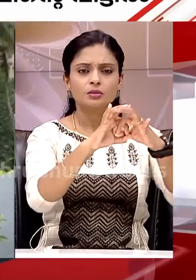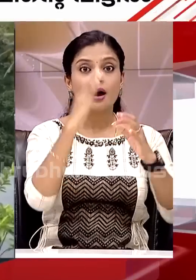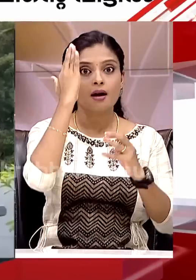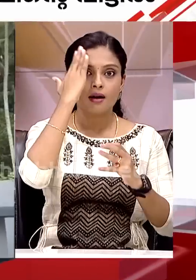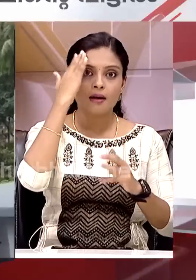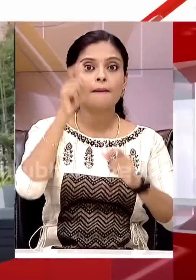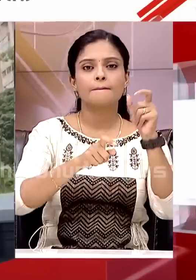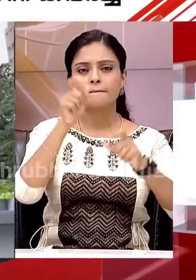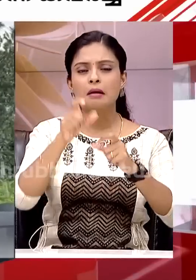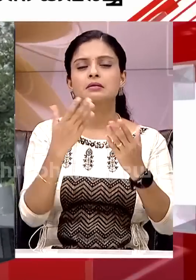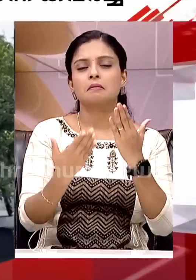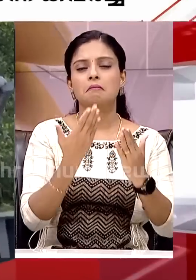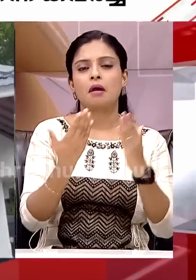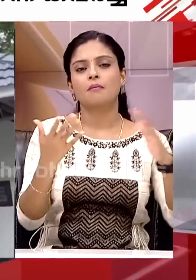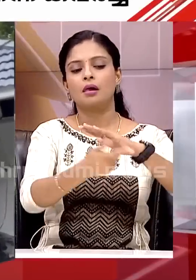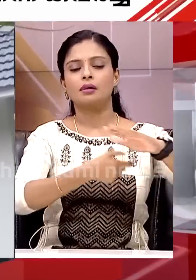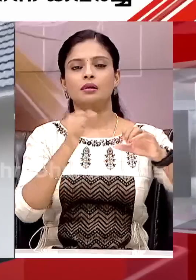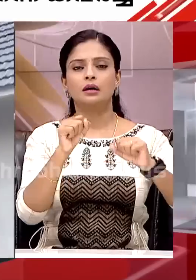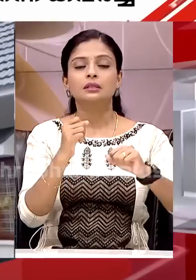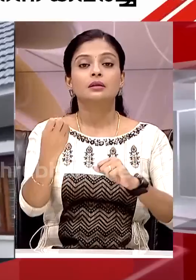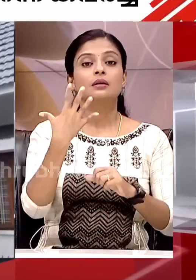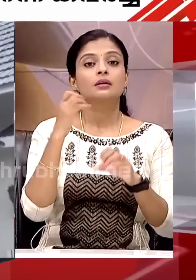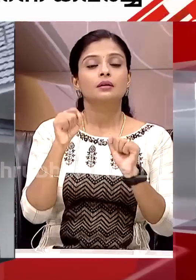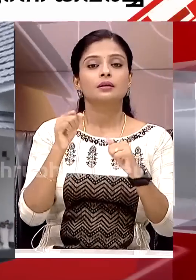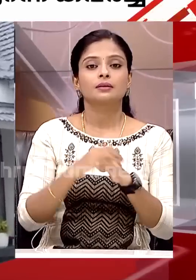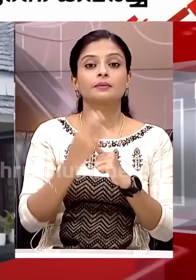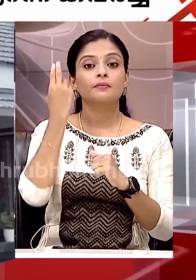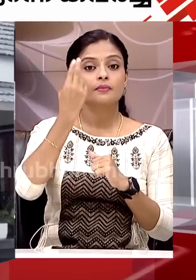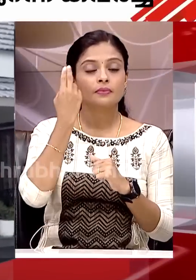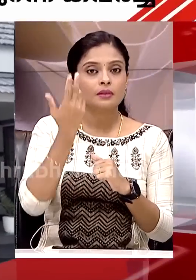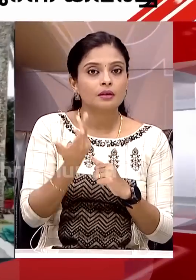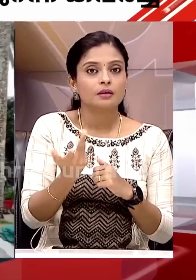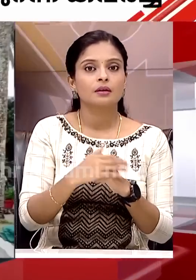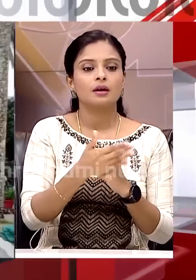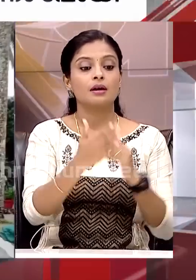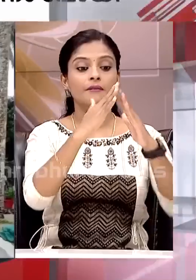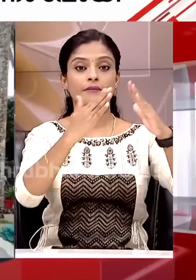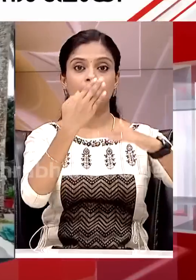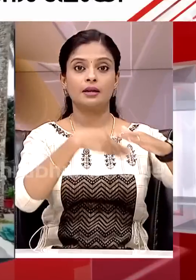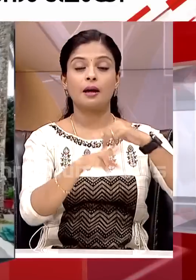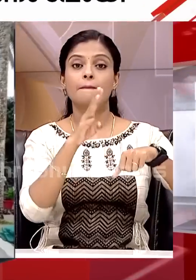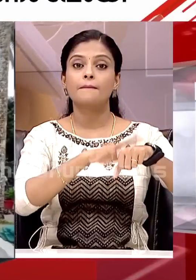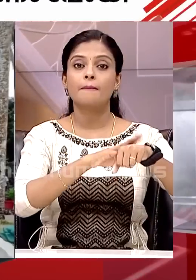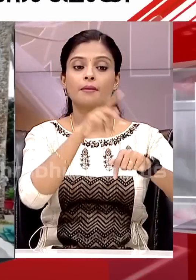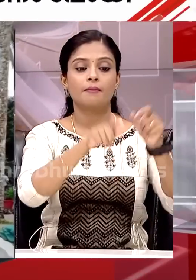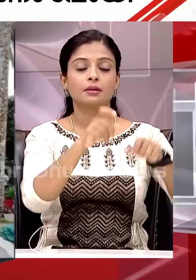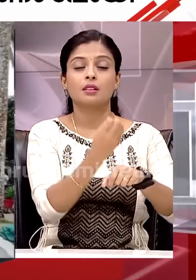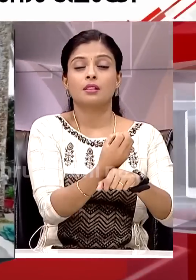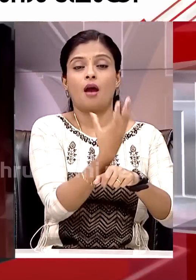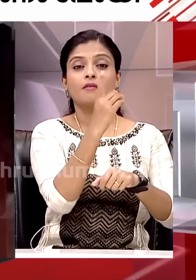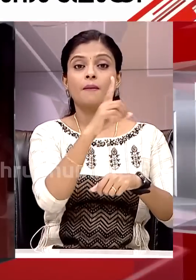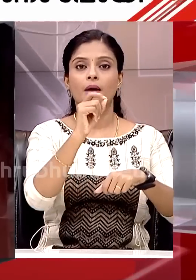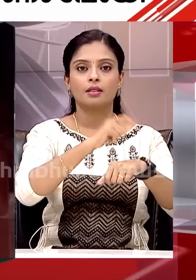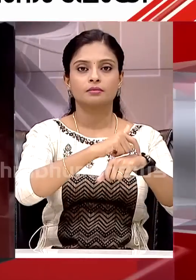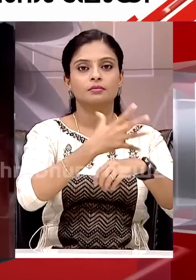ആരോ ആണെന്നുള്ളതാണ് പ്രാഥമികമായി ലഭിക്കുന്ന സൂചനകൾ. കാരണം ഈ വീട്ടിലെ അംഗങ്ങൾ എല്ലാവരും രാവിലെ 10 മണിക്ക് വീട്ടിൽ